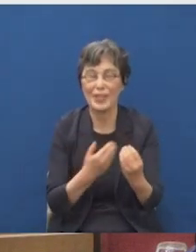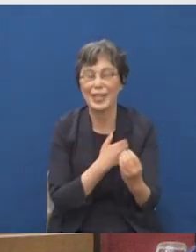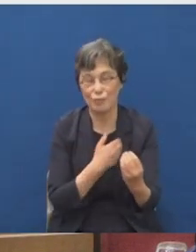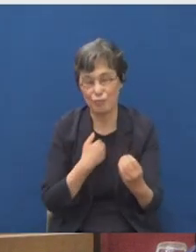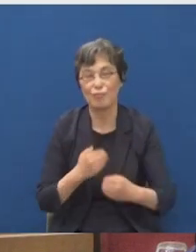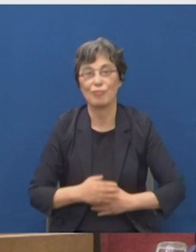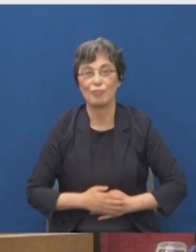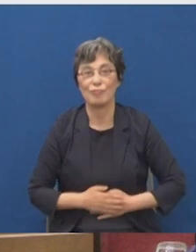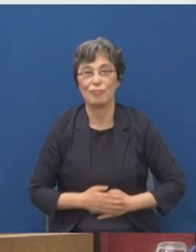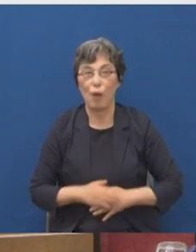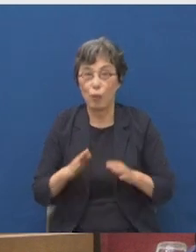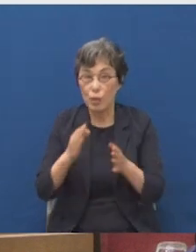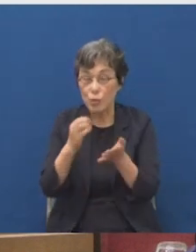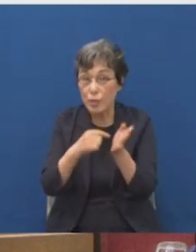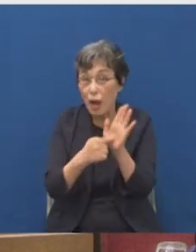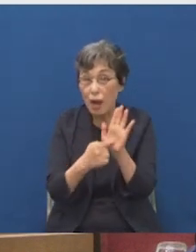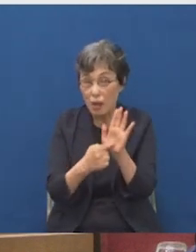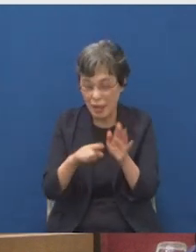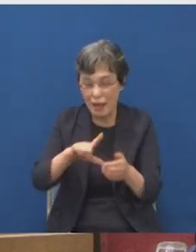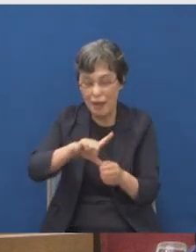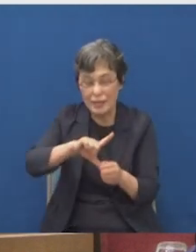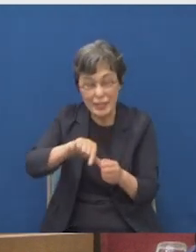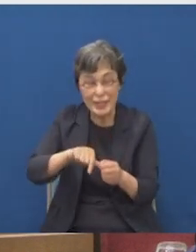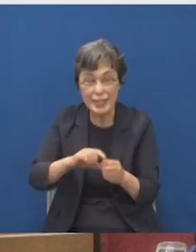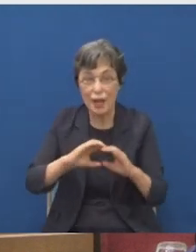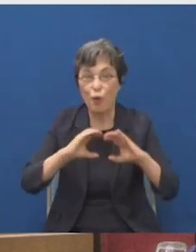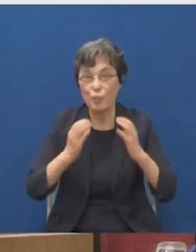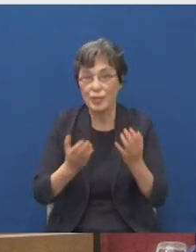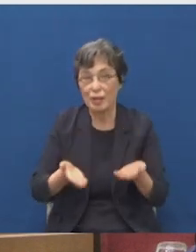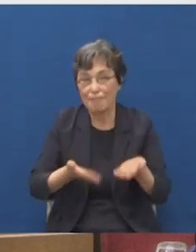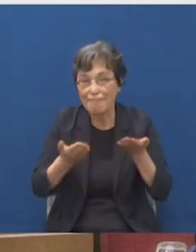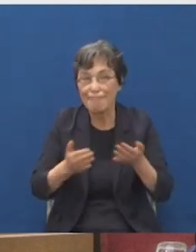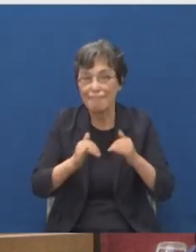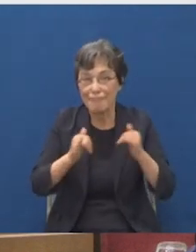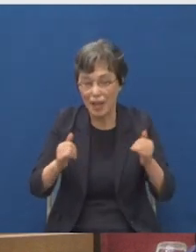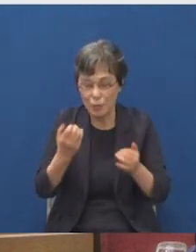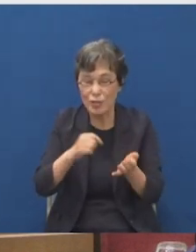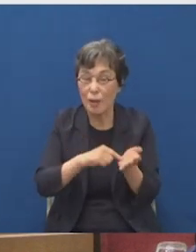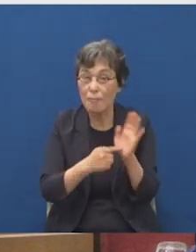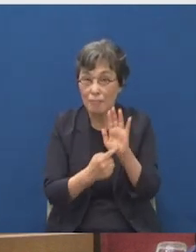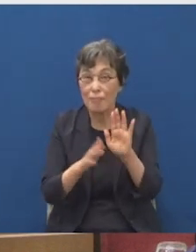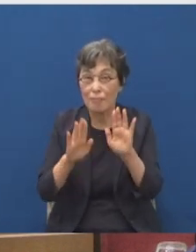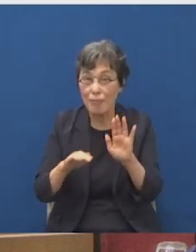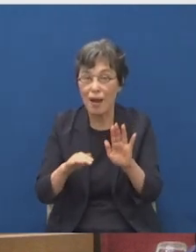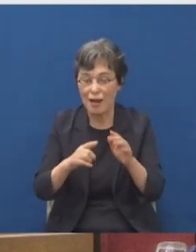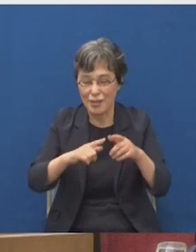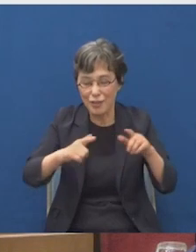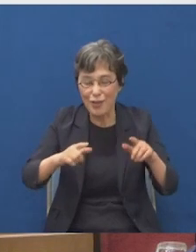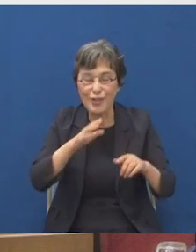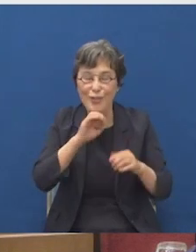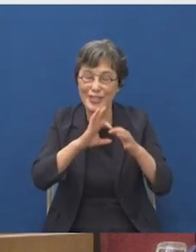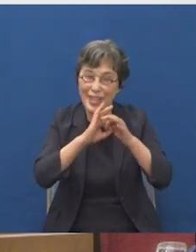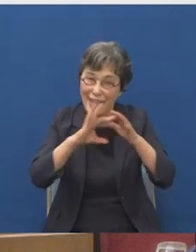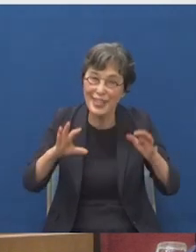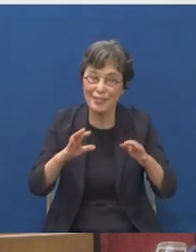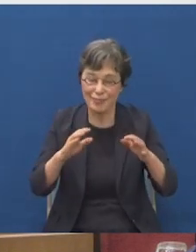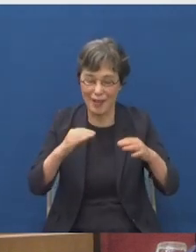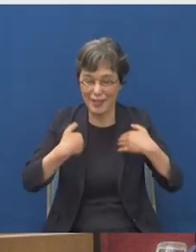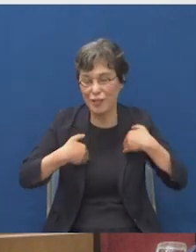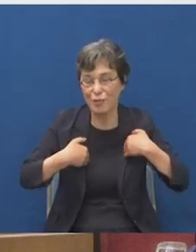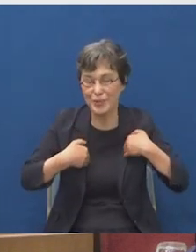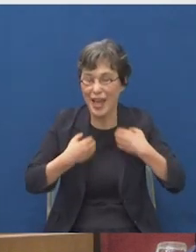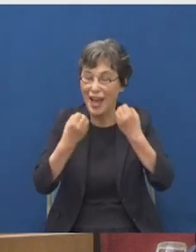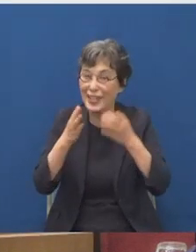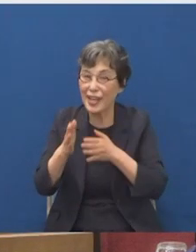ります。この度の予算では、地域コミュニティの活性化に向けて予算を計上しており、幅広い世代が楽しめるニュースポ